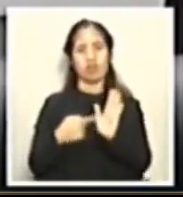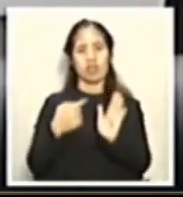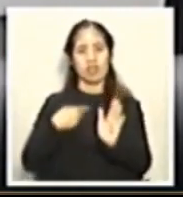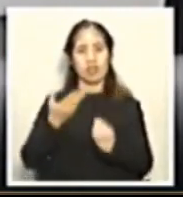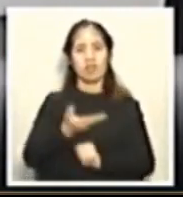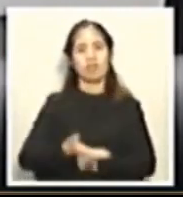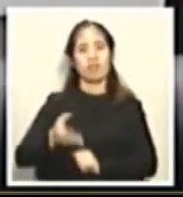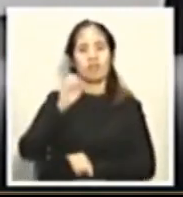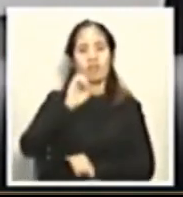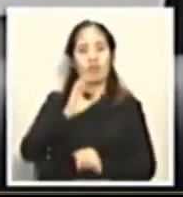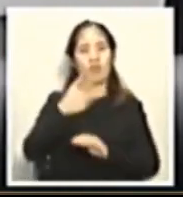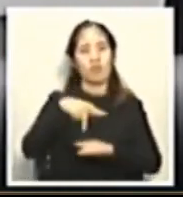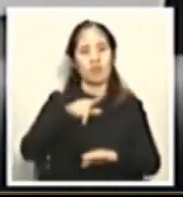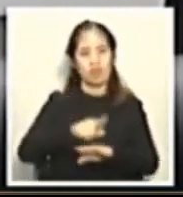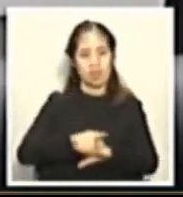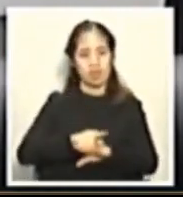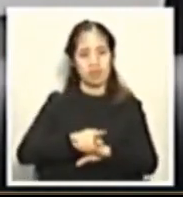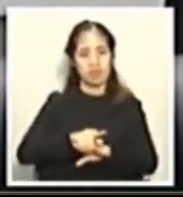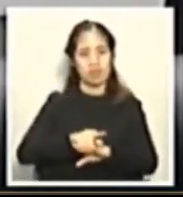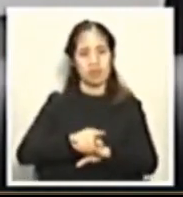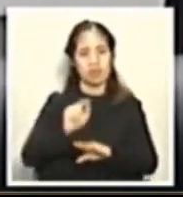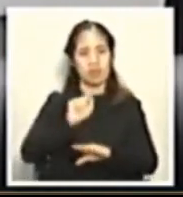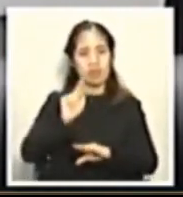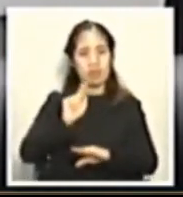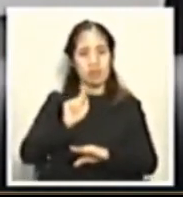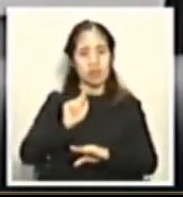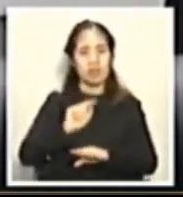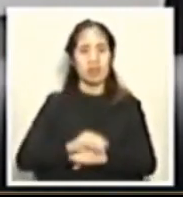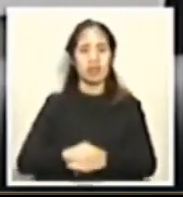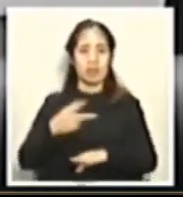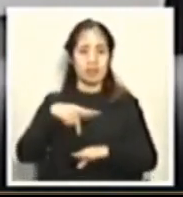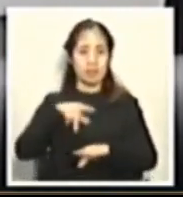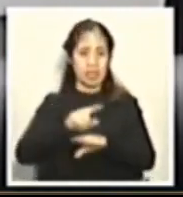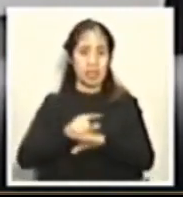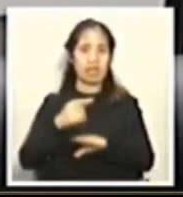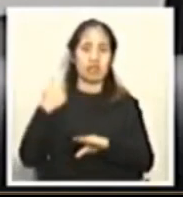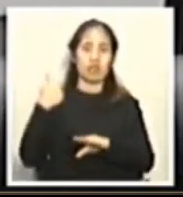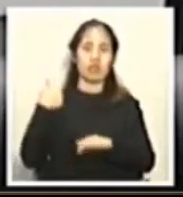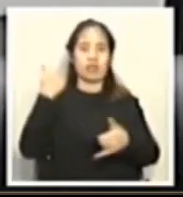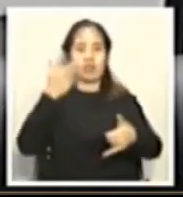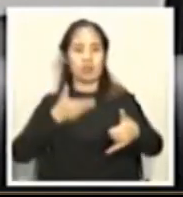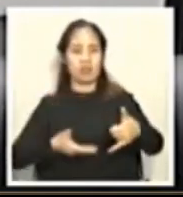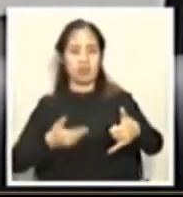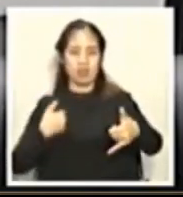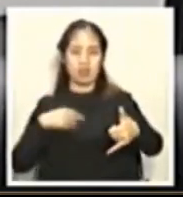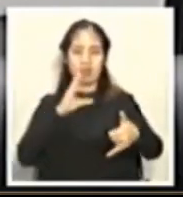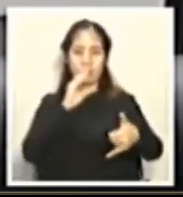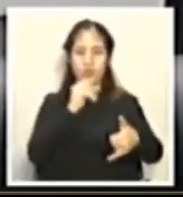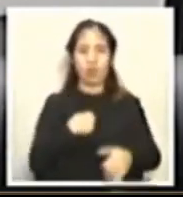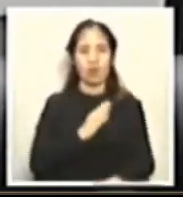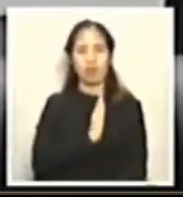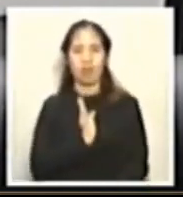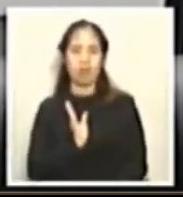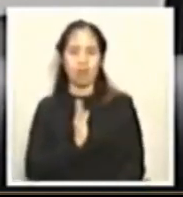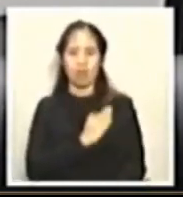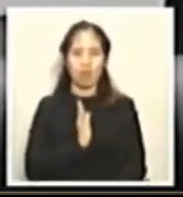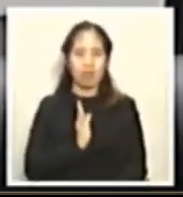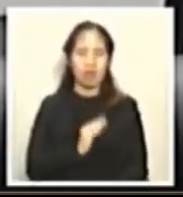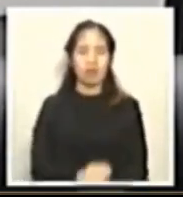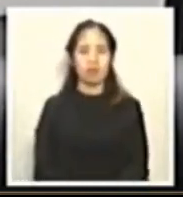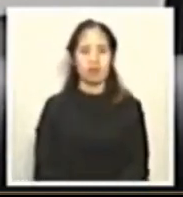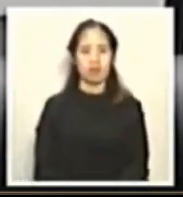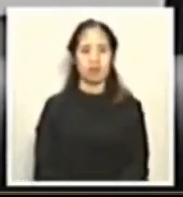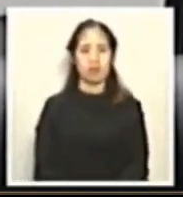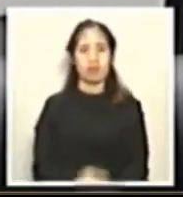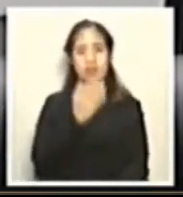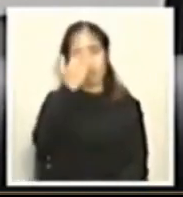านประธานว่าหลังจากนั้นปรากฏว่าท่านประธานนั้นก็ถูกวิพากษ์วิจารณ์ว่าวางตัวไม่เป็นกลาง